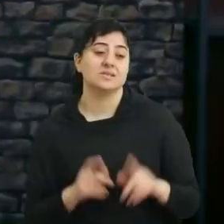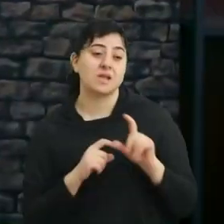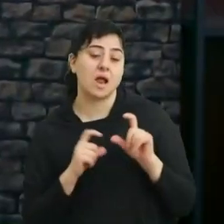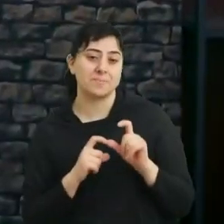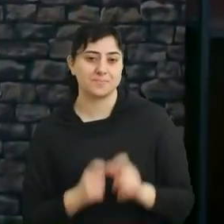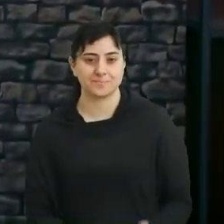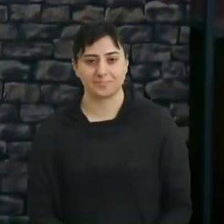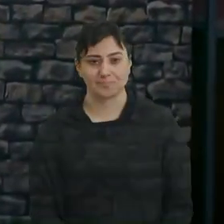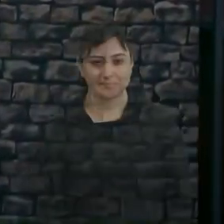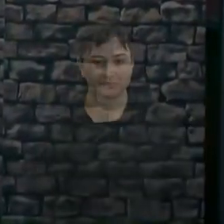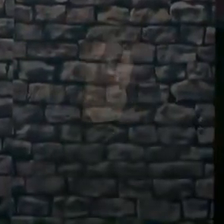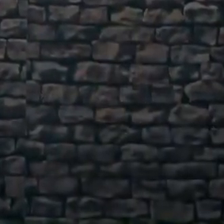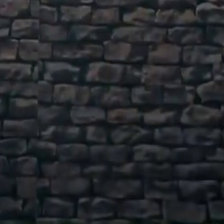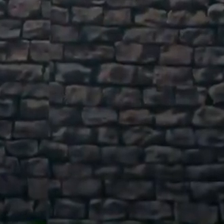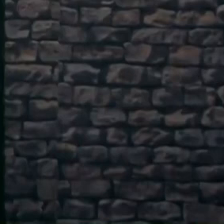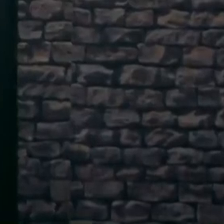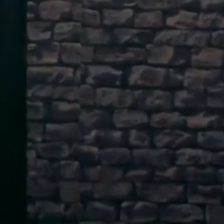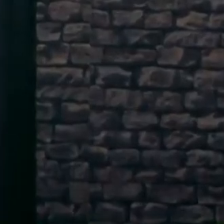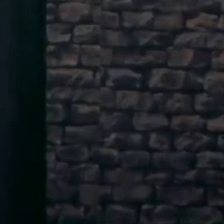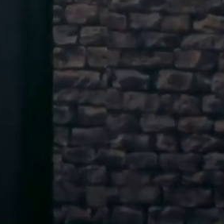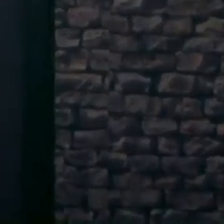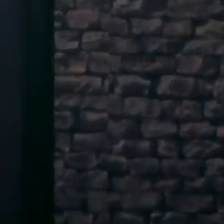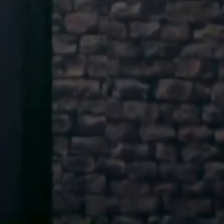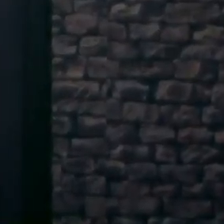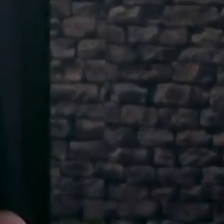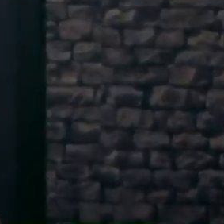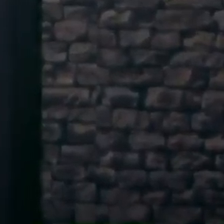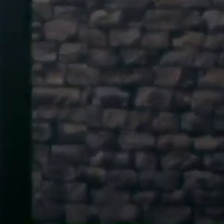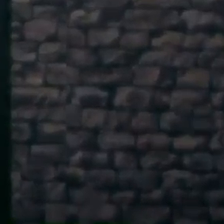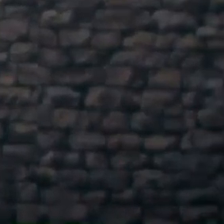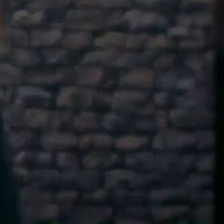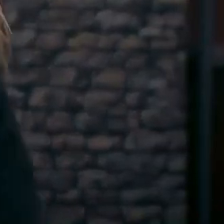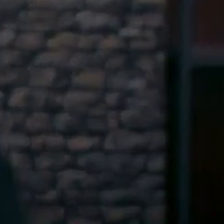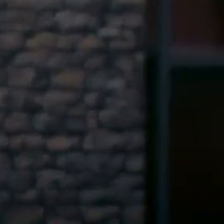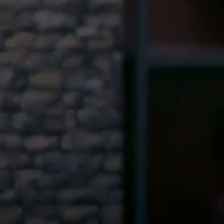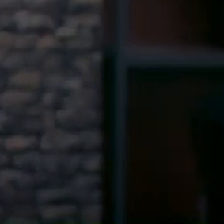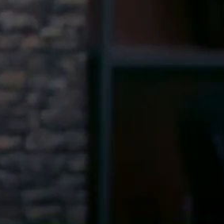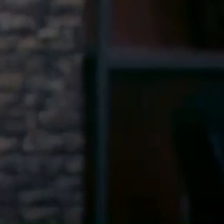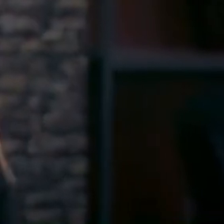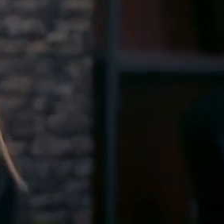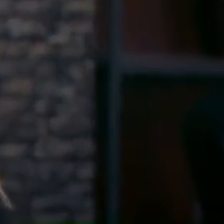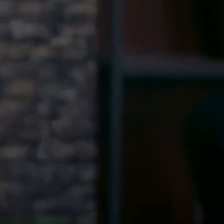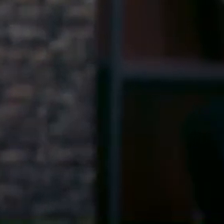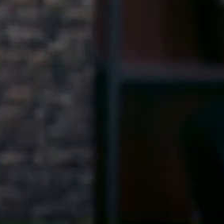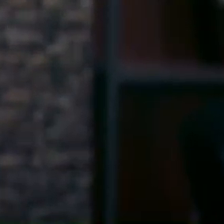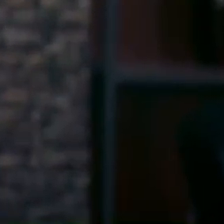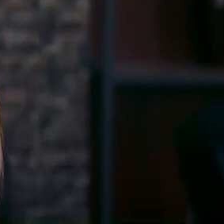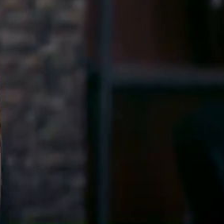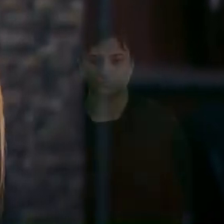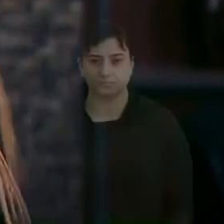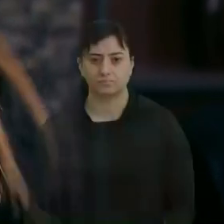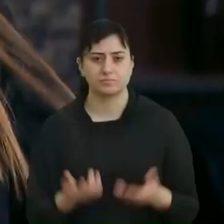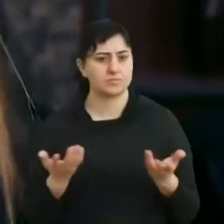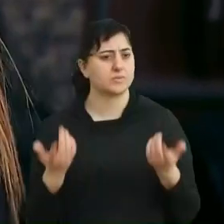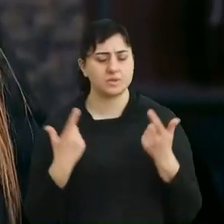Sarpişkom. Kırmızı pantolon, beyaz gömlek, siyah ceket, elinde pembe sapları olan siyah rugan çantasıyla Sarp'ın ofisinde. Allah